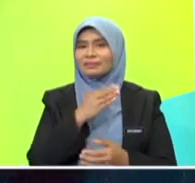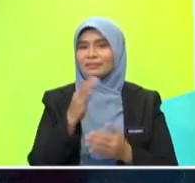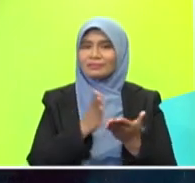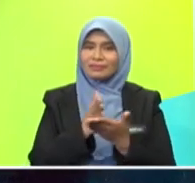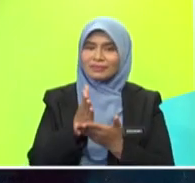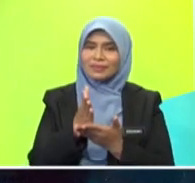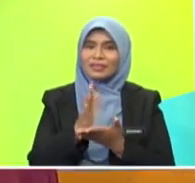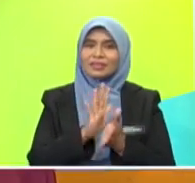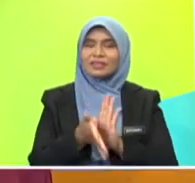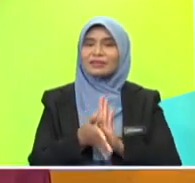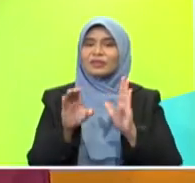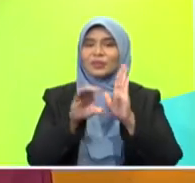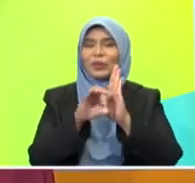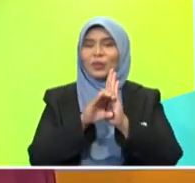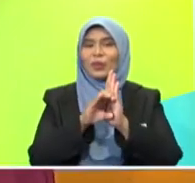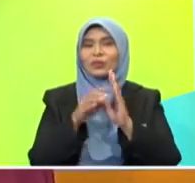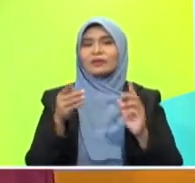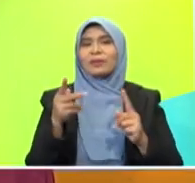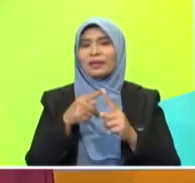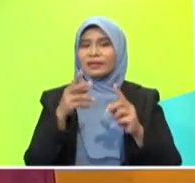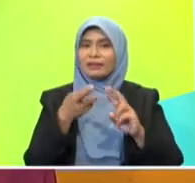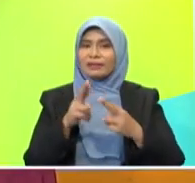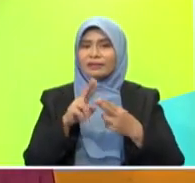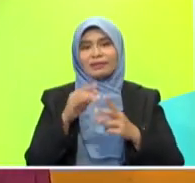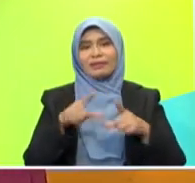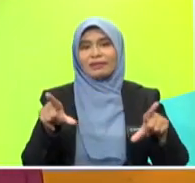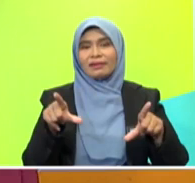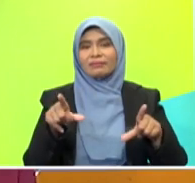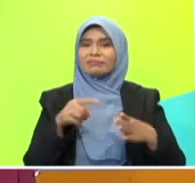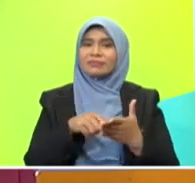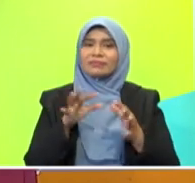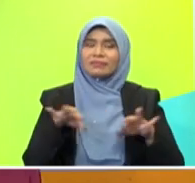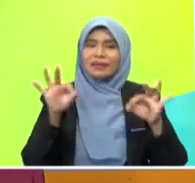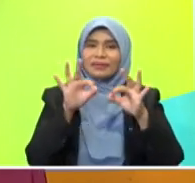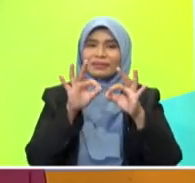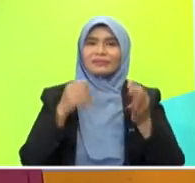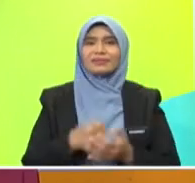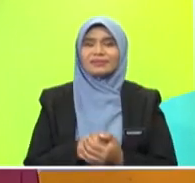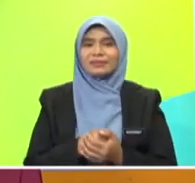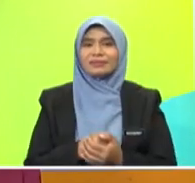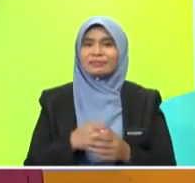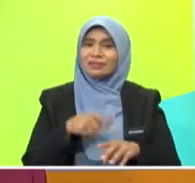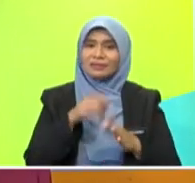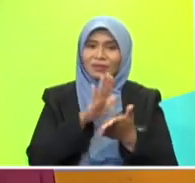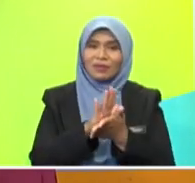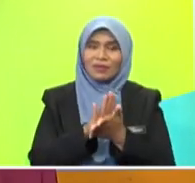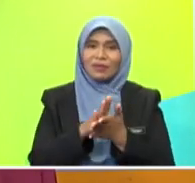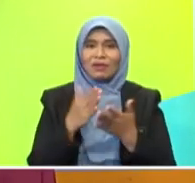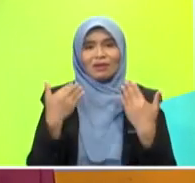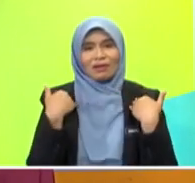menjadi contoh kepada rekan-rekan lain ini penting jadi kita di sekolah-sekolah ada